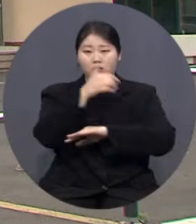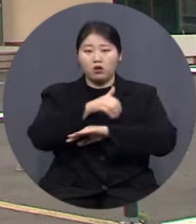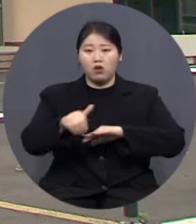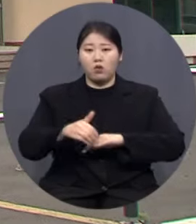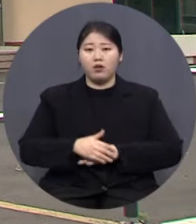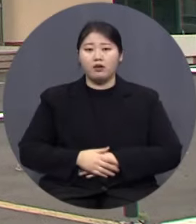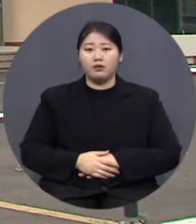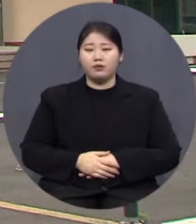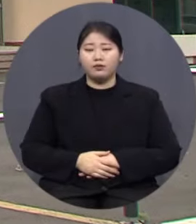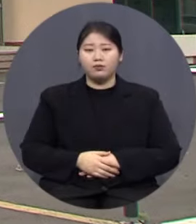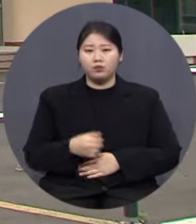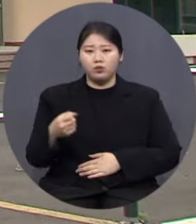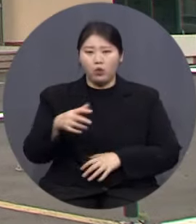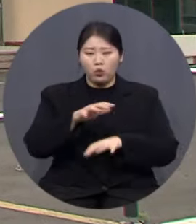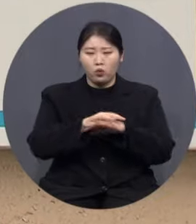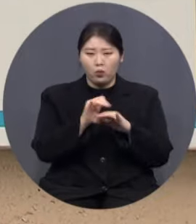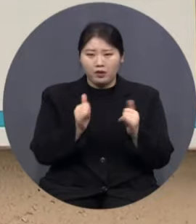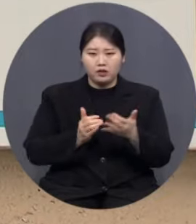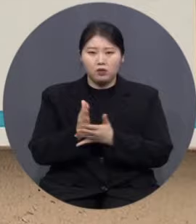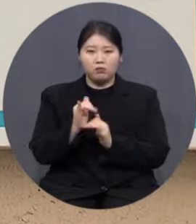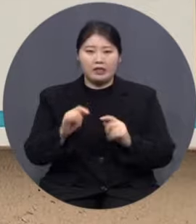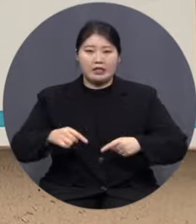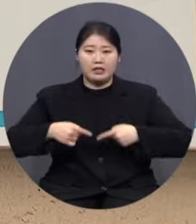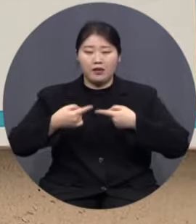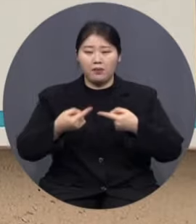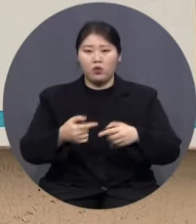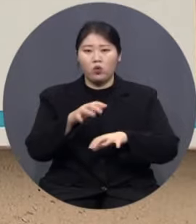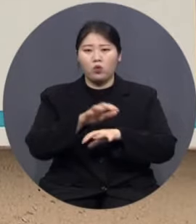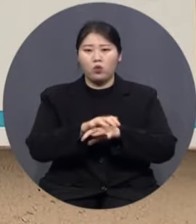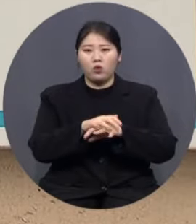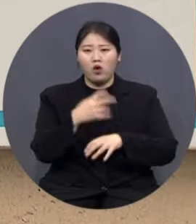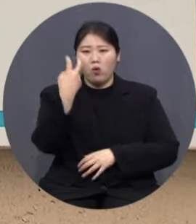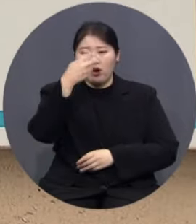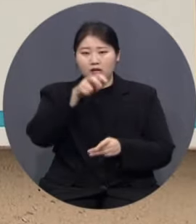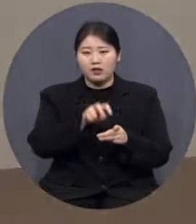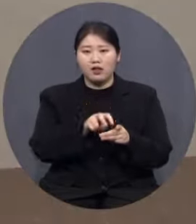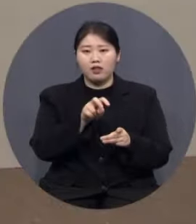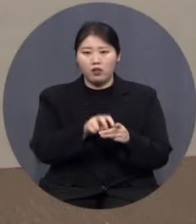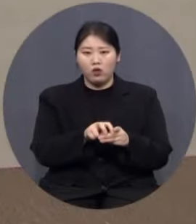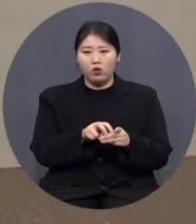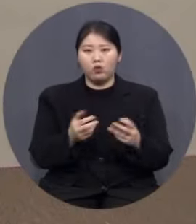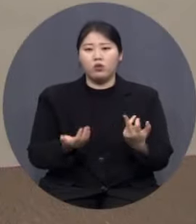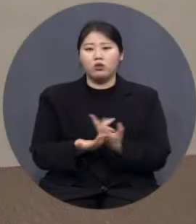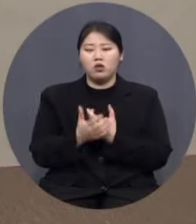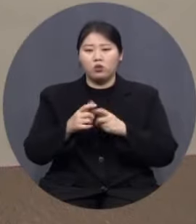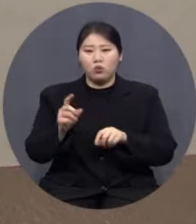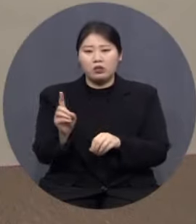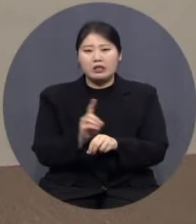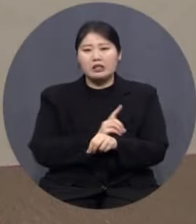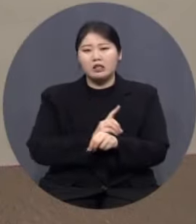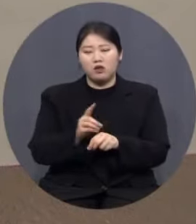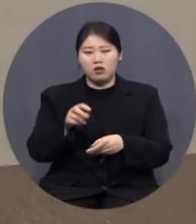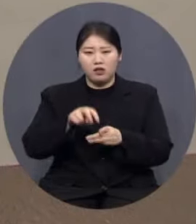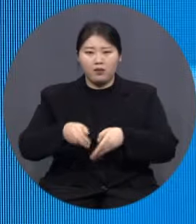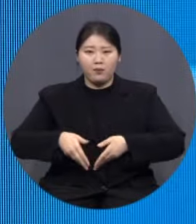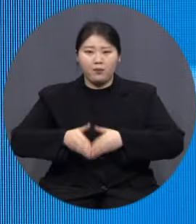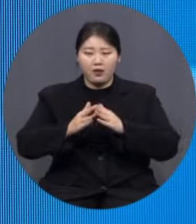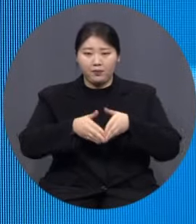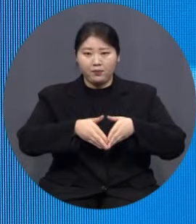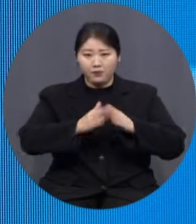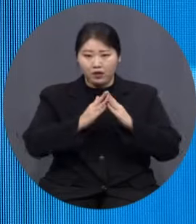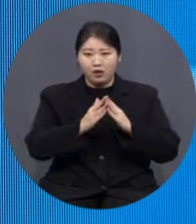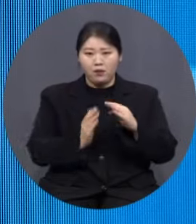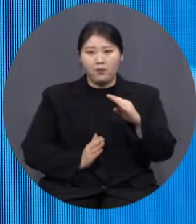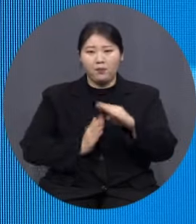여기에 농민들과 전문가들이 참여하는 농산물 수국 관리 센터와 제주 농업 디지털 센터를 열고 과잉 생산을 막기